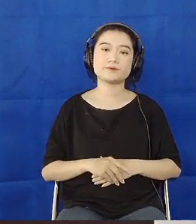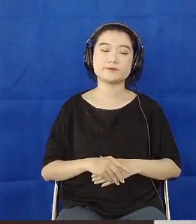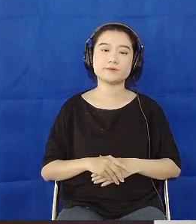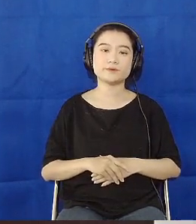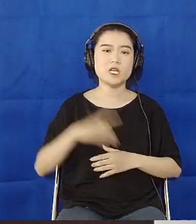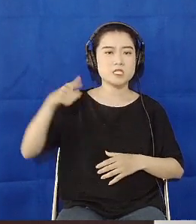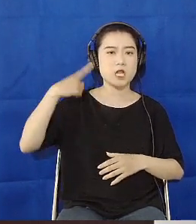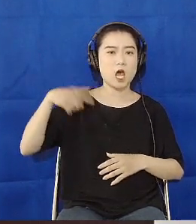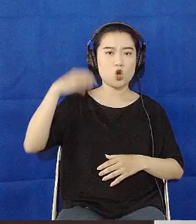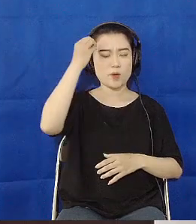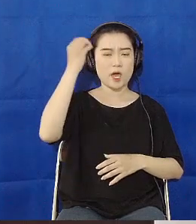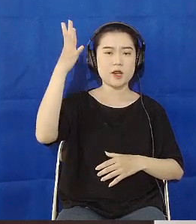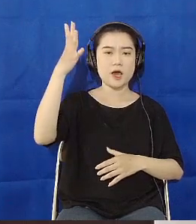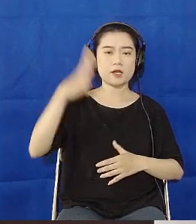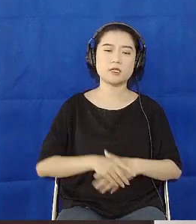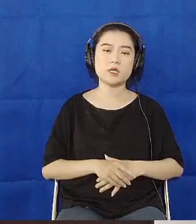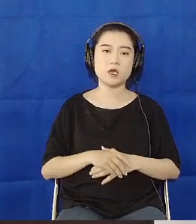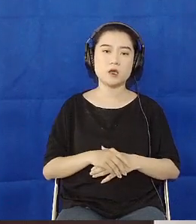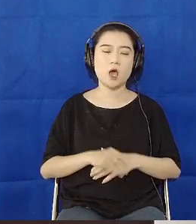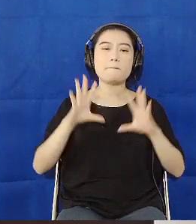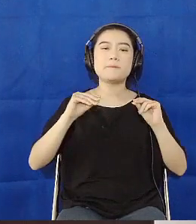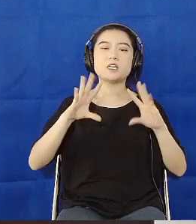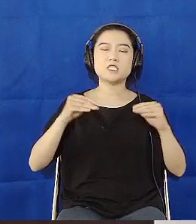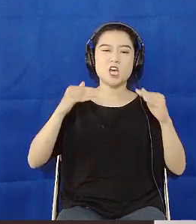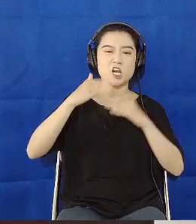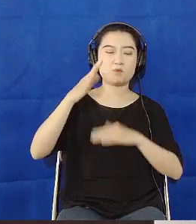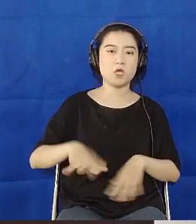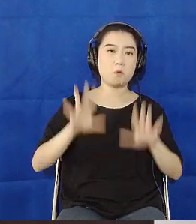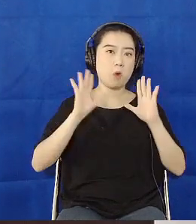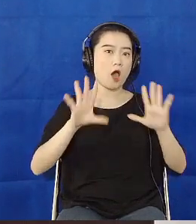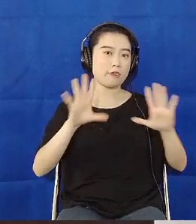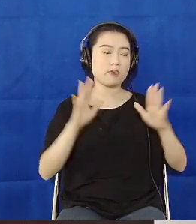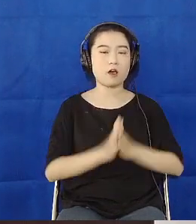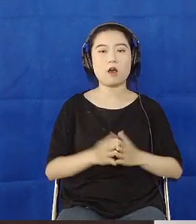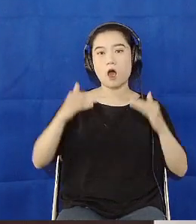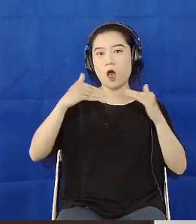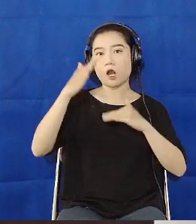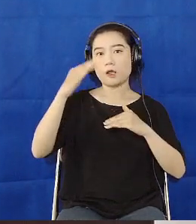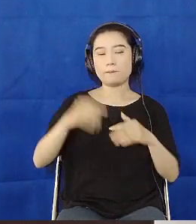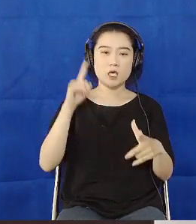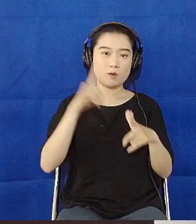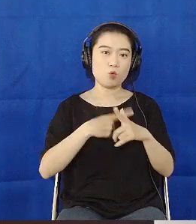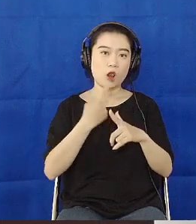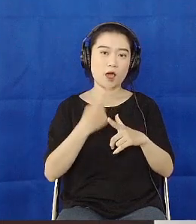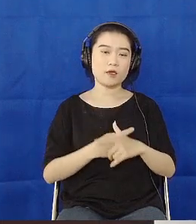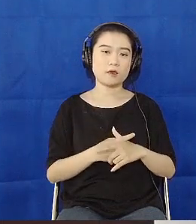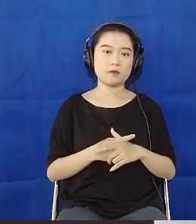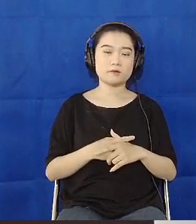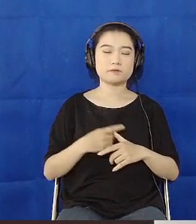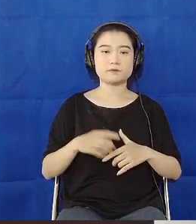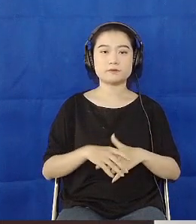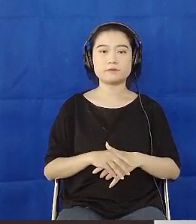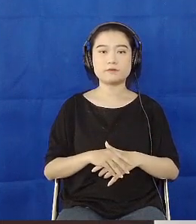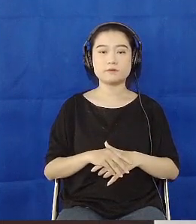kali menyadari kita bekerja lebih banyak, lebih dulu dibanding yang lainnya. Tetapi